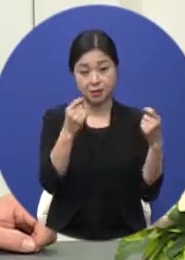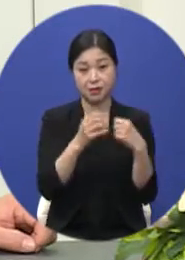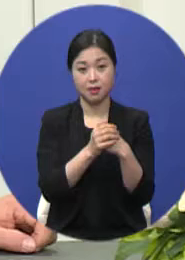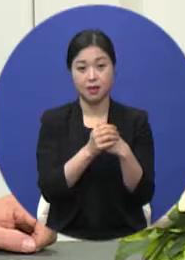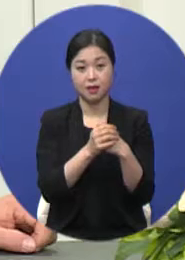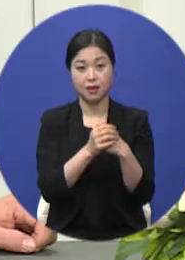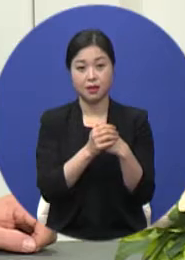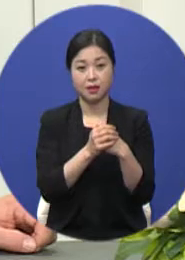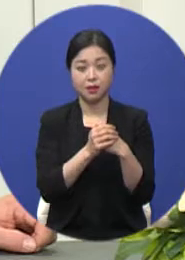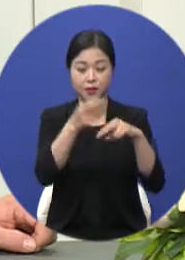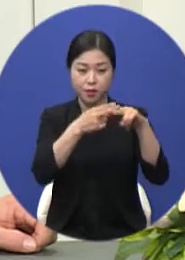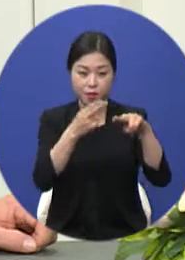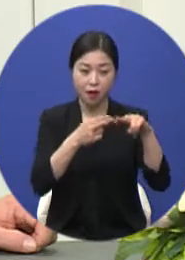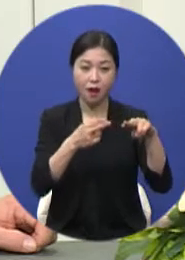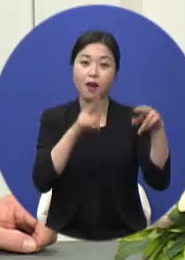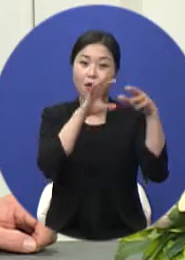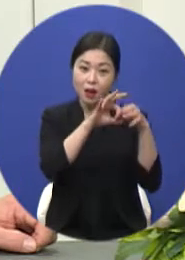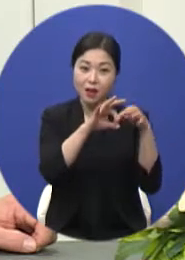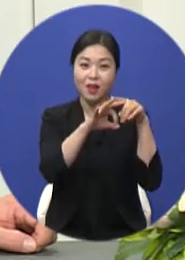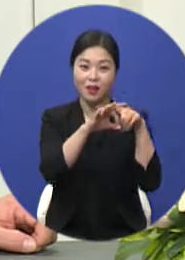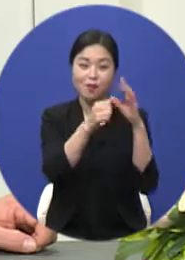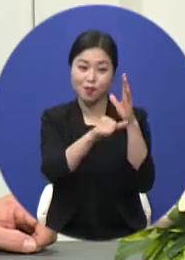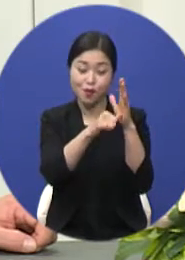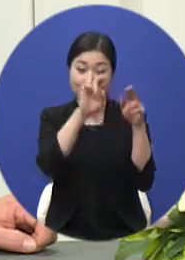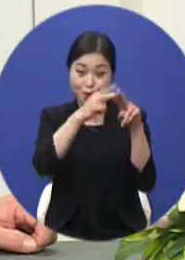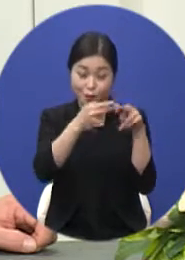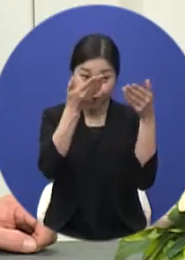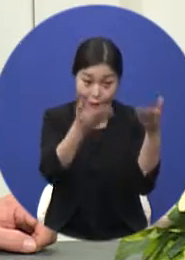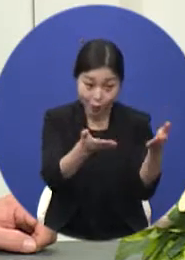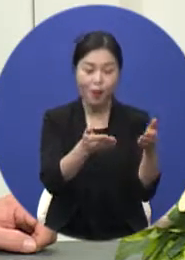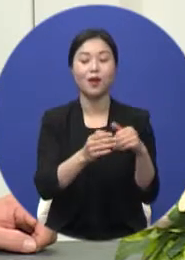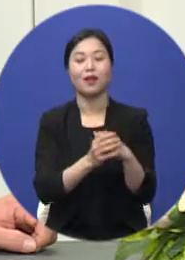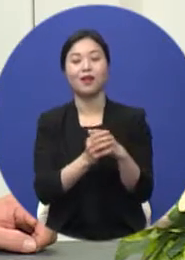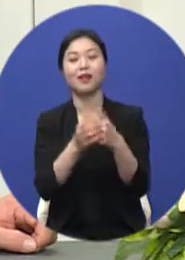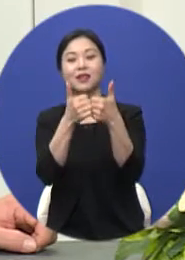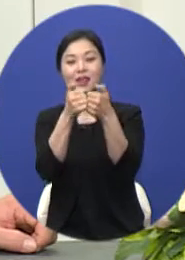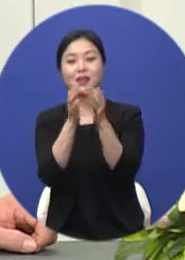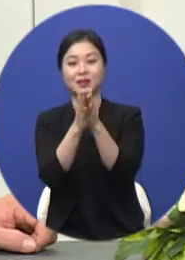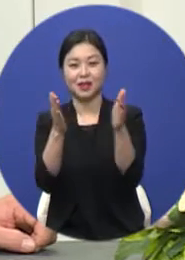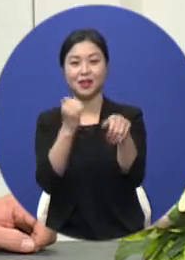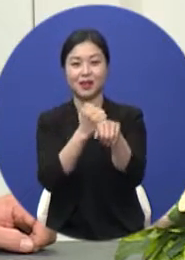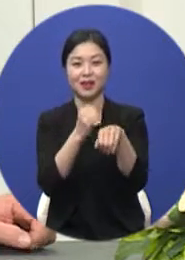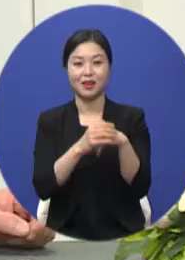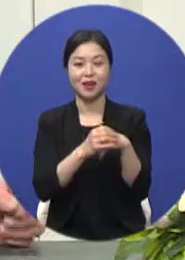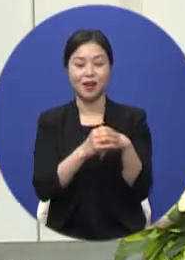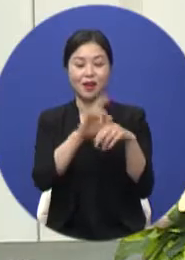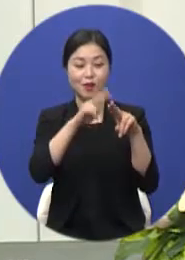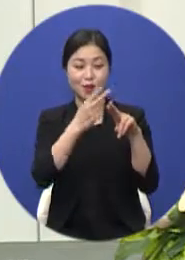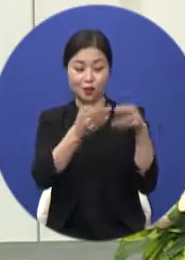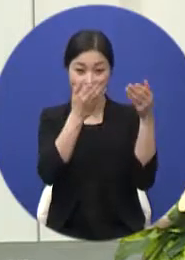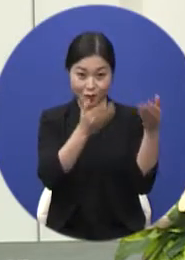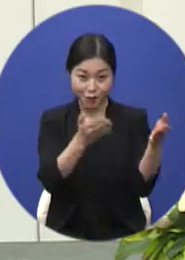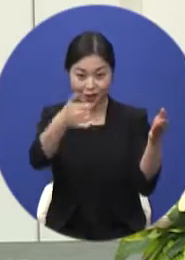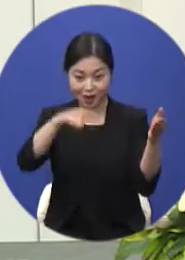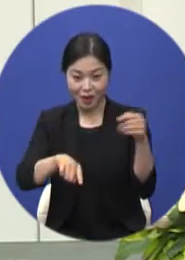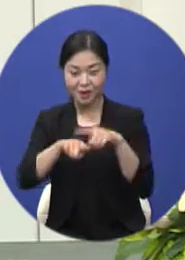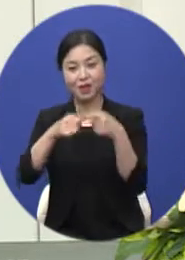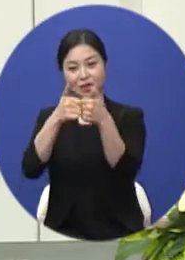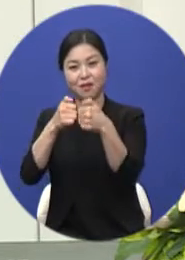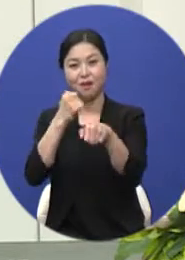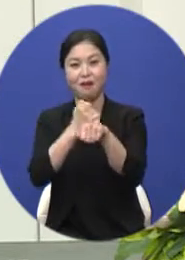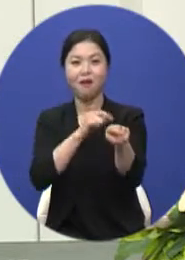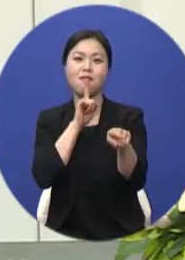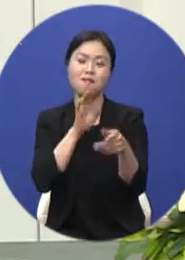주방용품을 먼저 선물로 드리고 상담을 시작하겠습니다. 선물로 드릴 테니까 마음 편안하게 일단, 이거 비싼